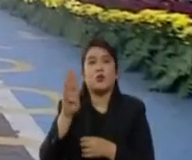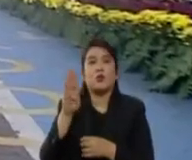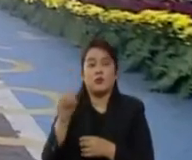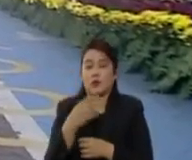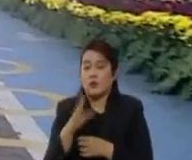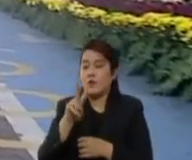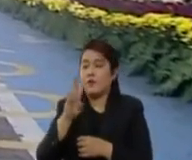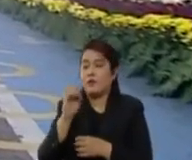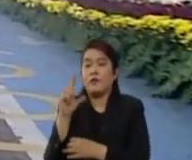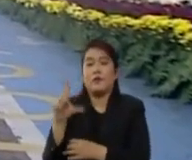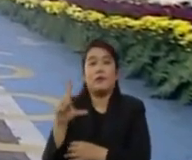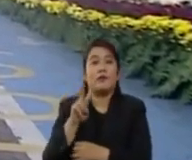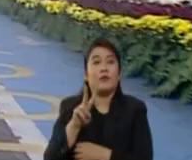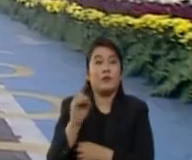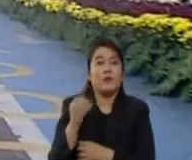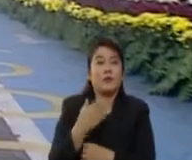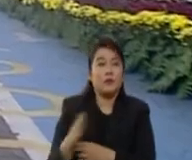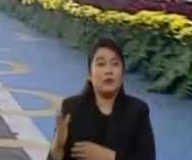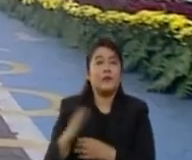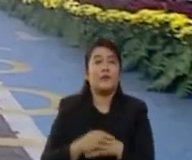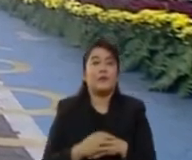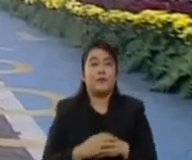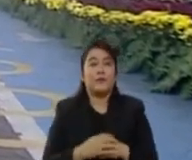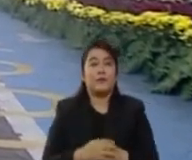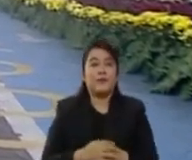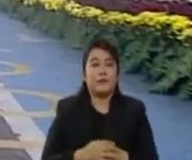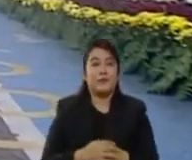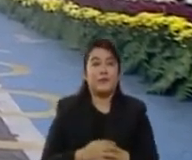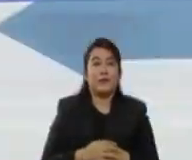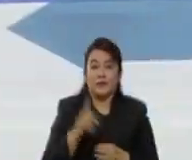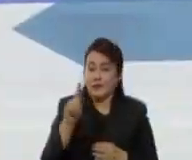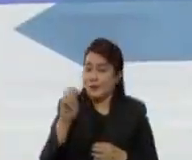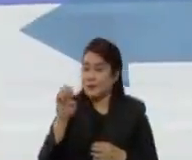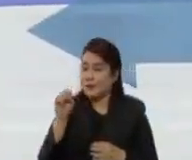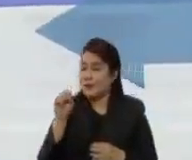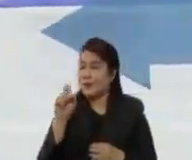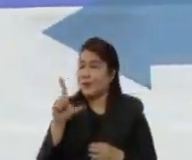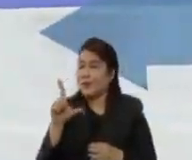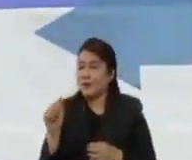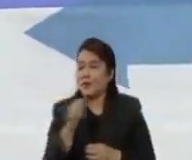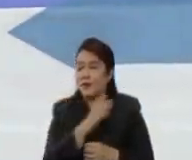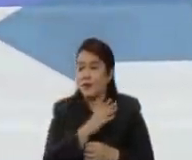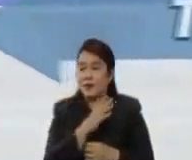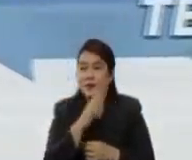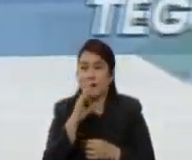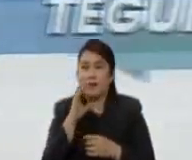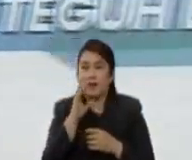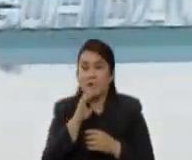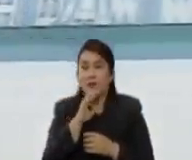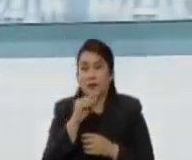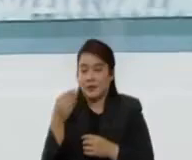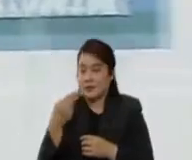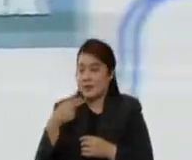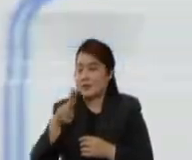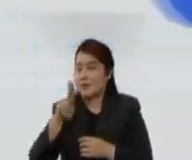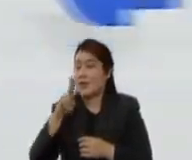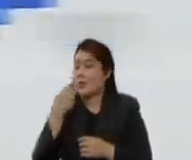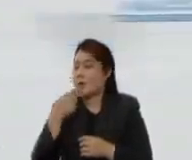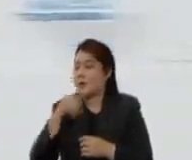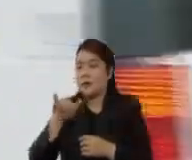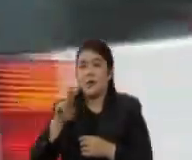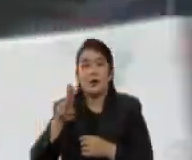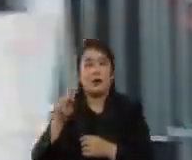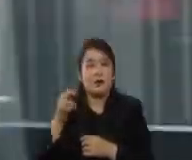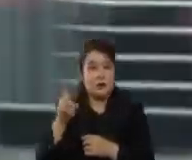Volvo C40 Pure Electric, Tesla Model 3 dan X, Hyundai Ioniq